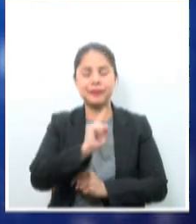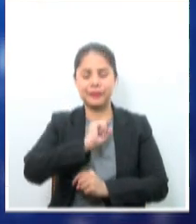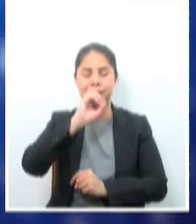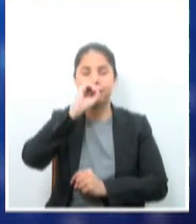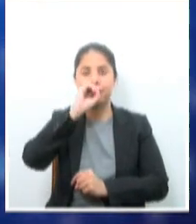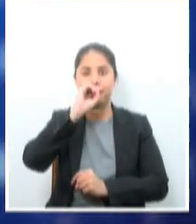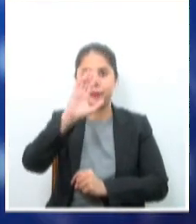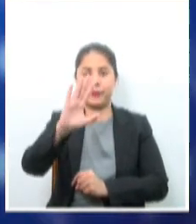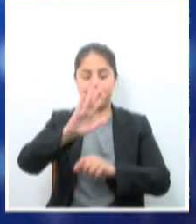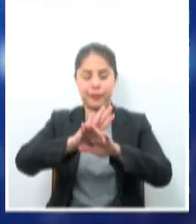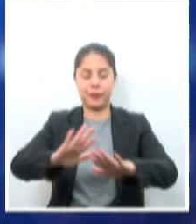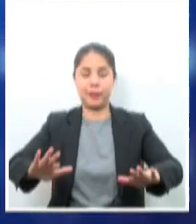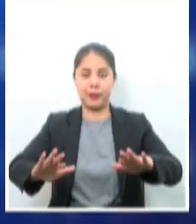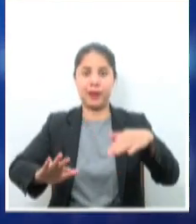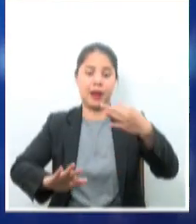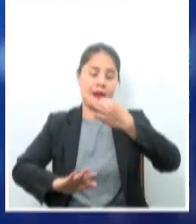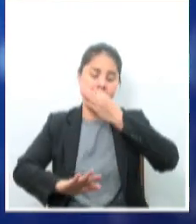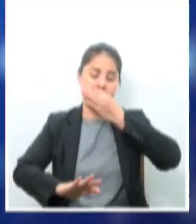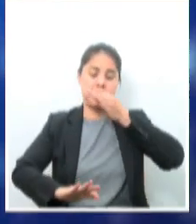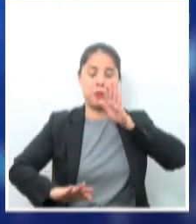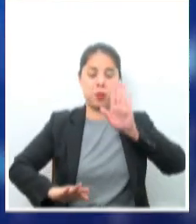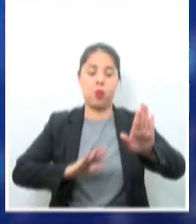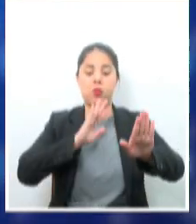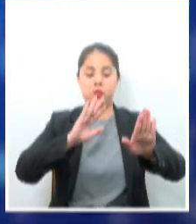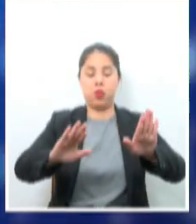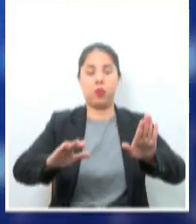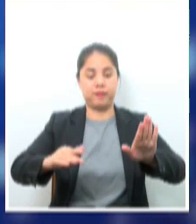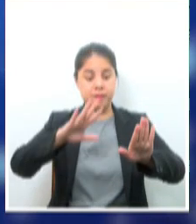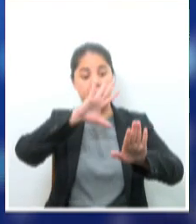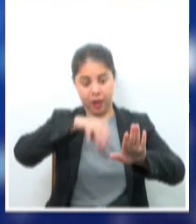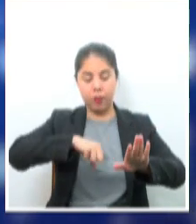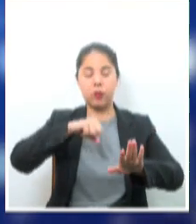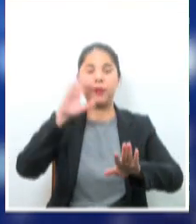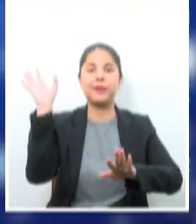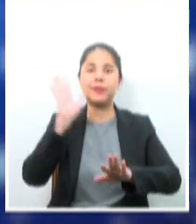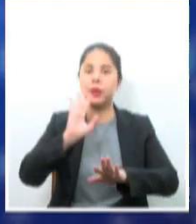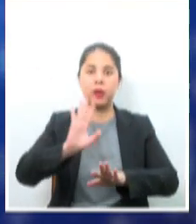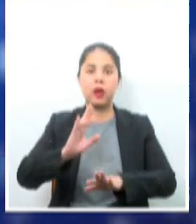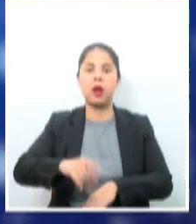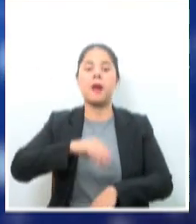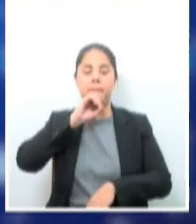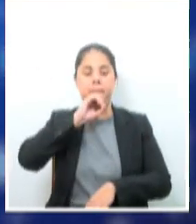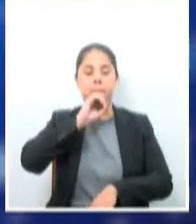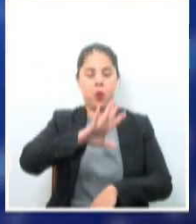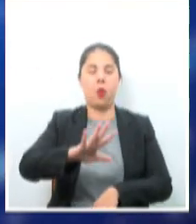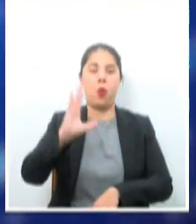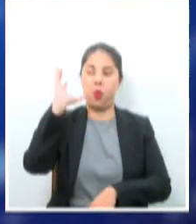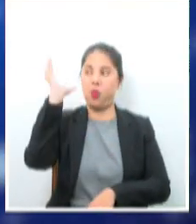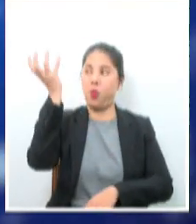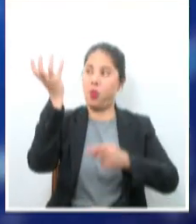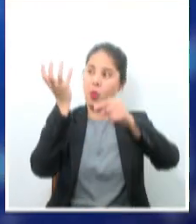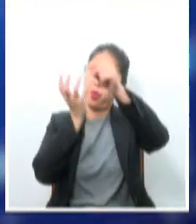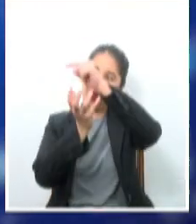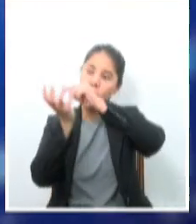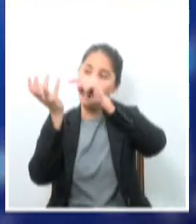ว่านักเรียนคนไหนควรเป็นอาชีพอะไรนะครับแต่เราจะเป็นการชวนเขาดูซะมากกว่านะครับว่าอาชีพบนโลกใบนี้มีอะไรบ้าง